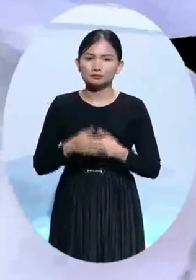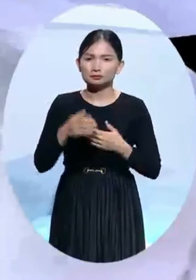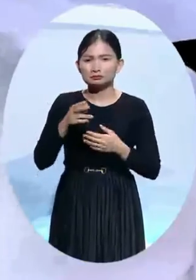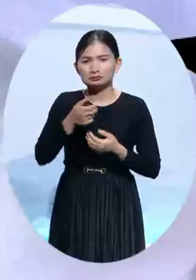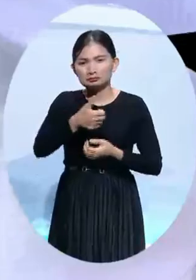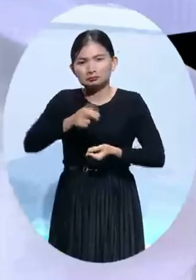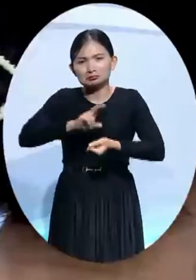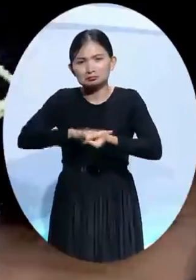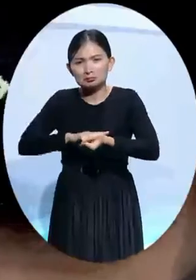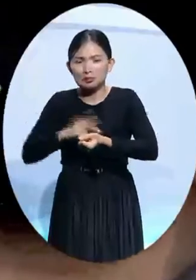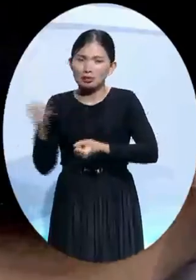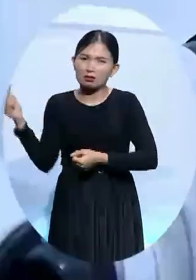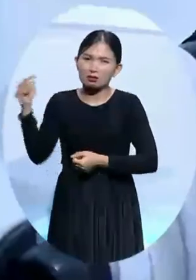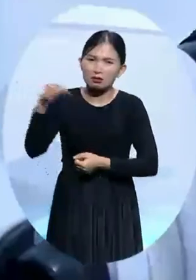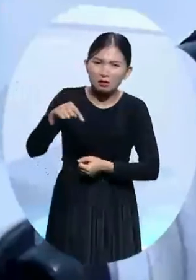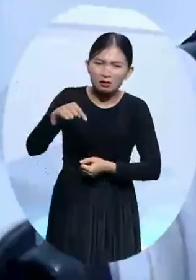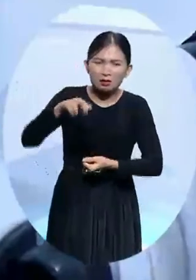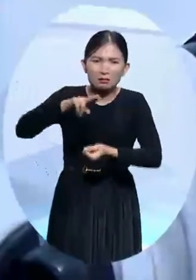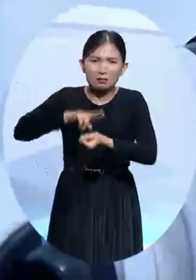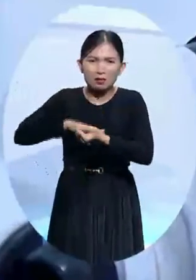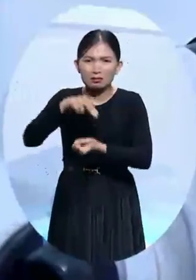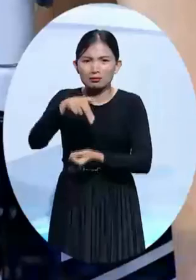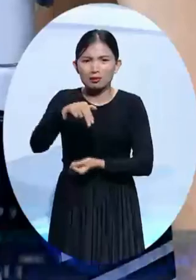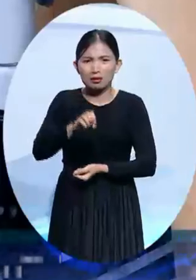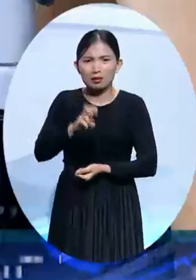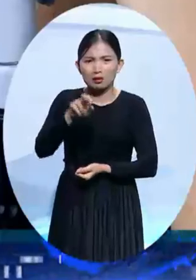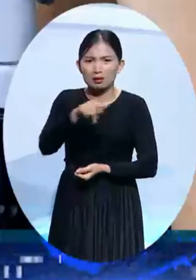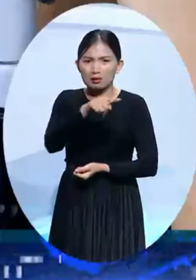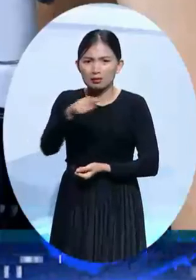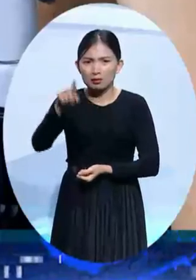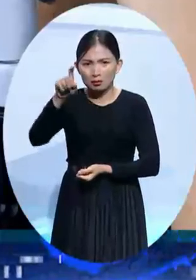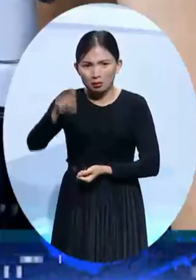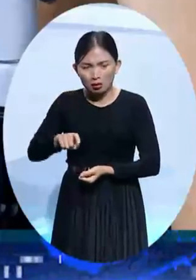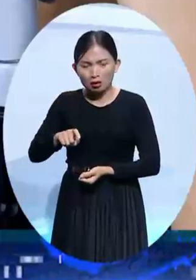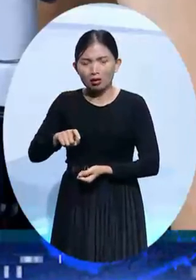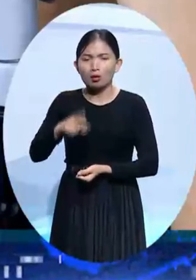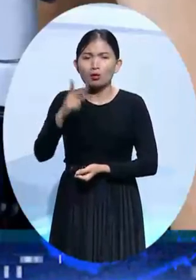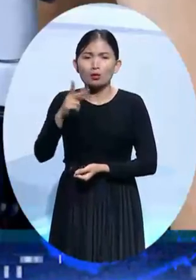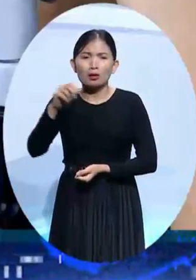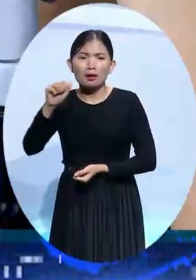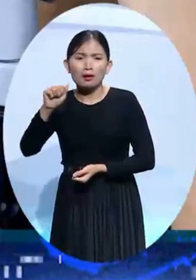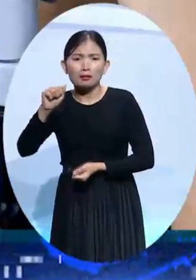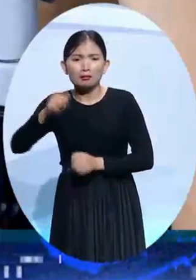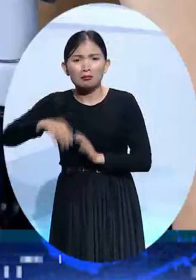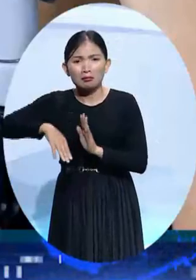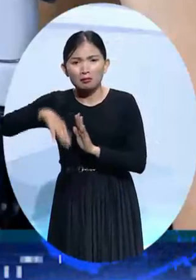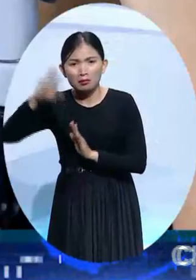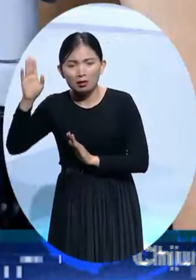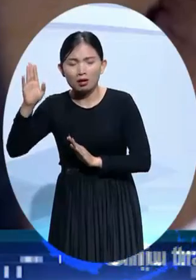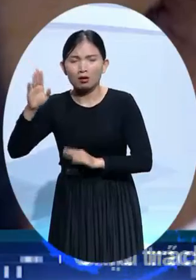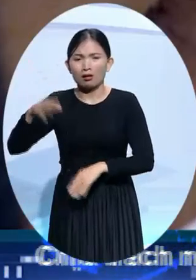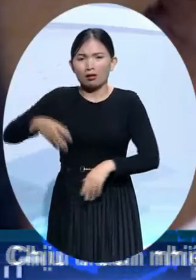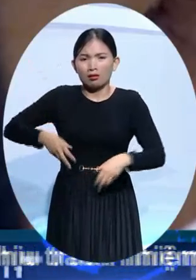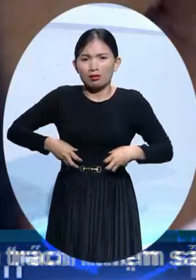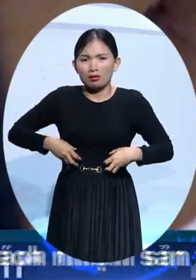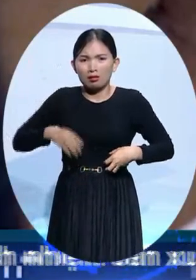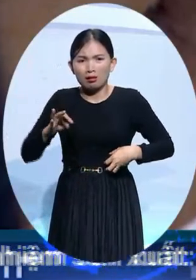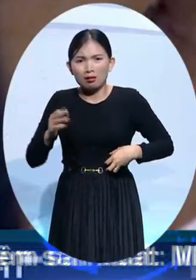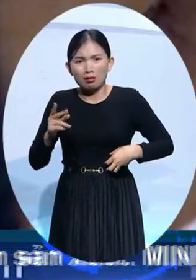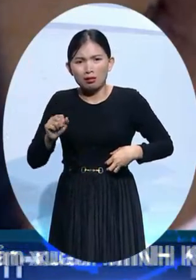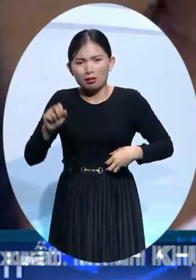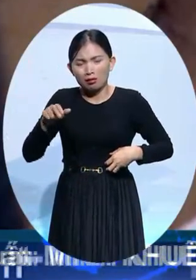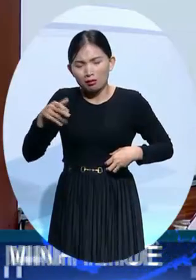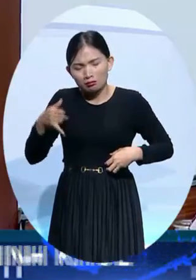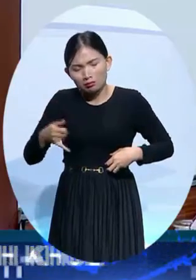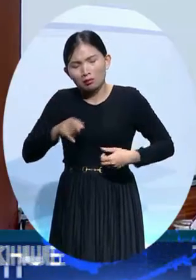nền như huyết áp, tiểu đường, bệnh thận hoặc ung thư vẫn còn tâm lý e ngại khi thực hiện các phẫu thuật về mắt. Theo các chuyên gia,